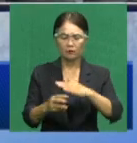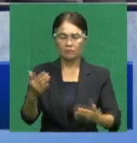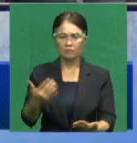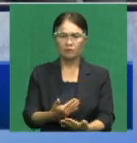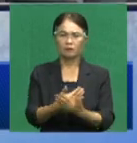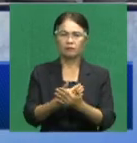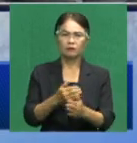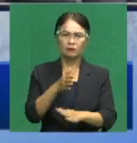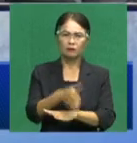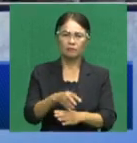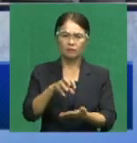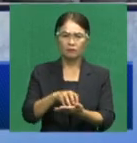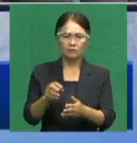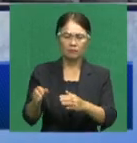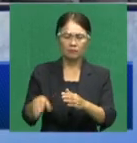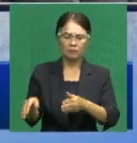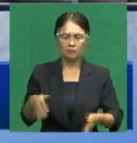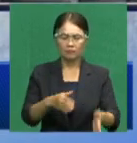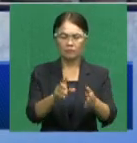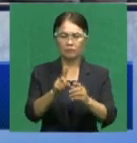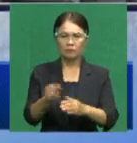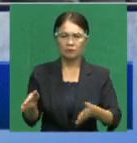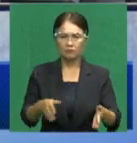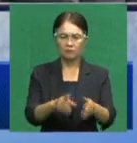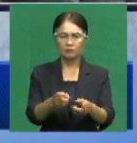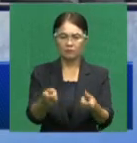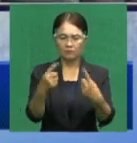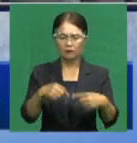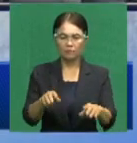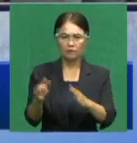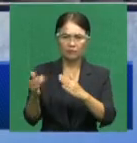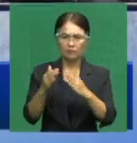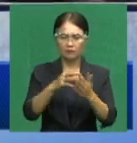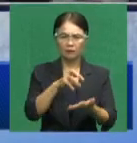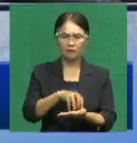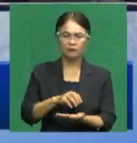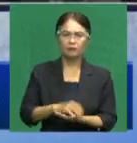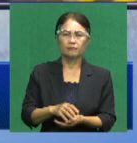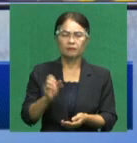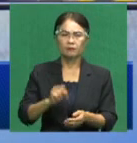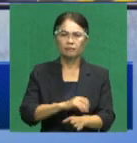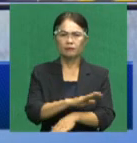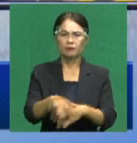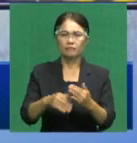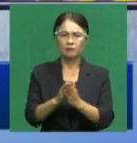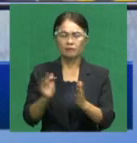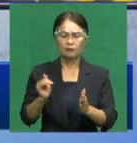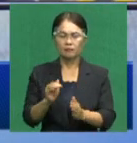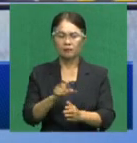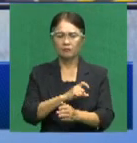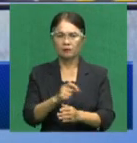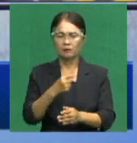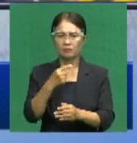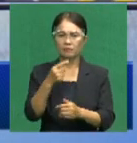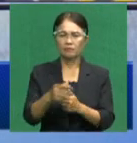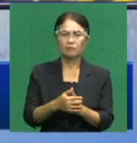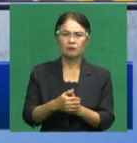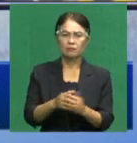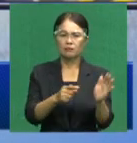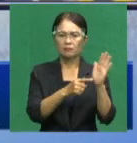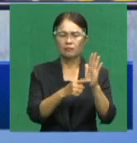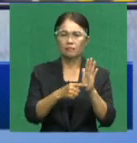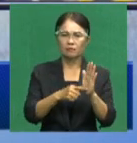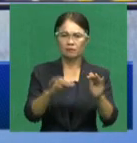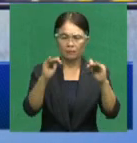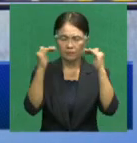งทำไมฉลองการปิดพนมเปิ้ลแต่การพลายจิตเล็กมุ้ยหนึ่งปีพลายจิตเล็กมุ้ยมากันในทันทีพนมเปิ้ล เอาคนเลิกสะพอนในบ้านจะเรียบชูหนึ่งบาง